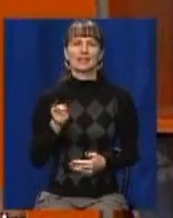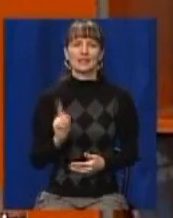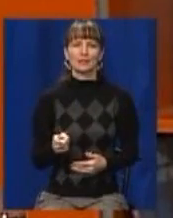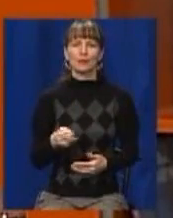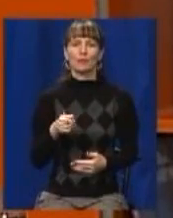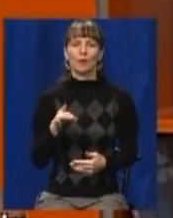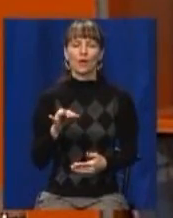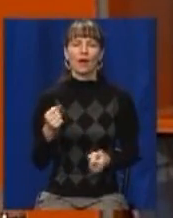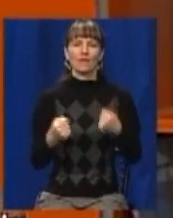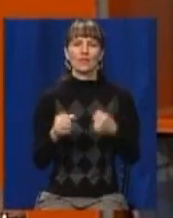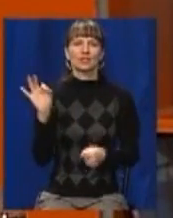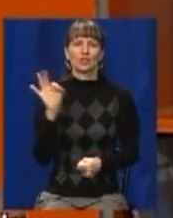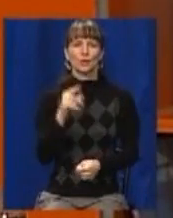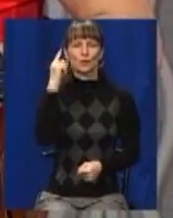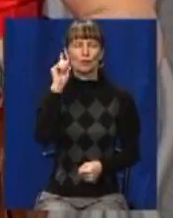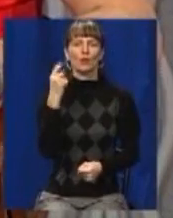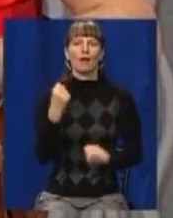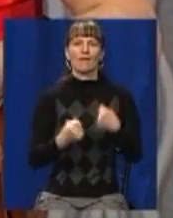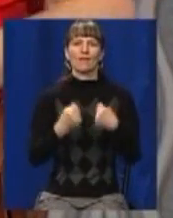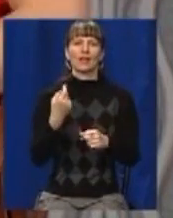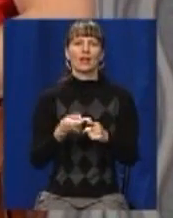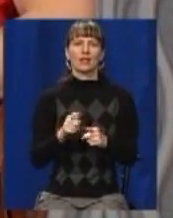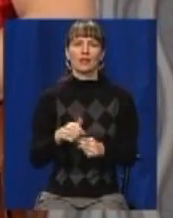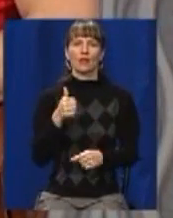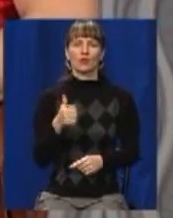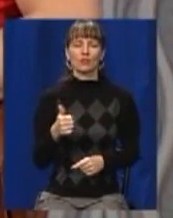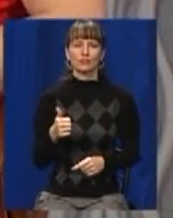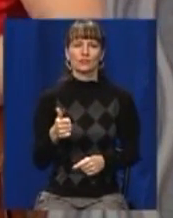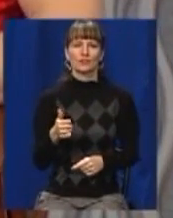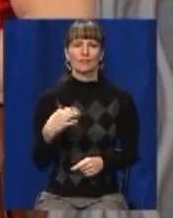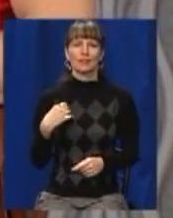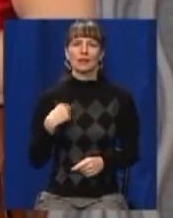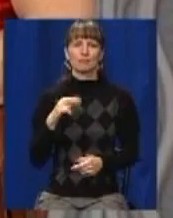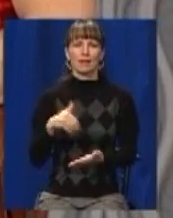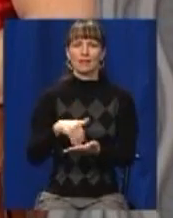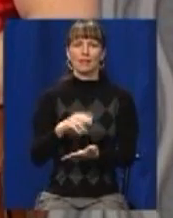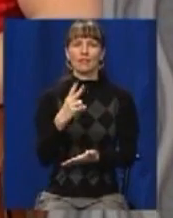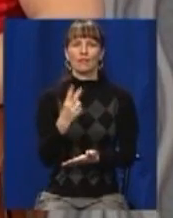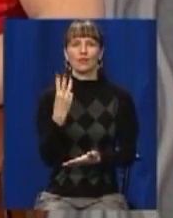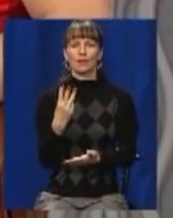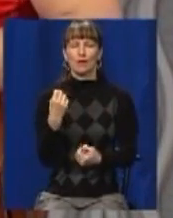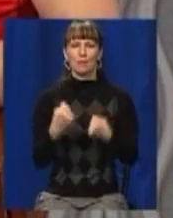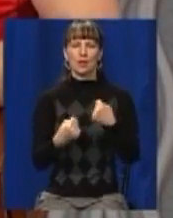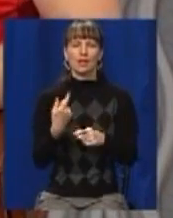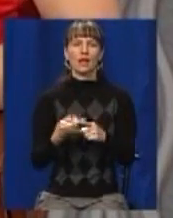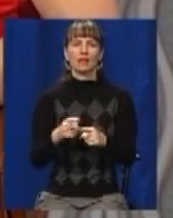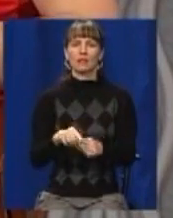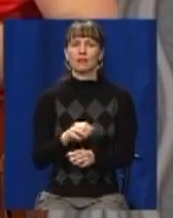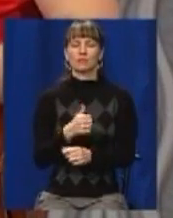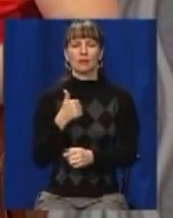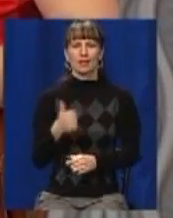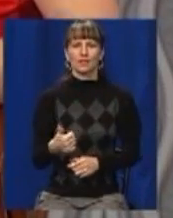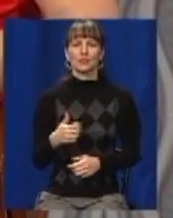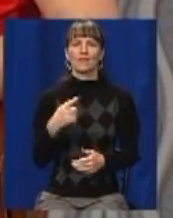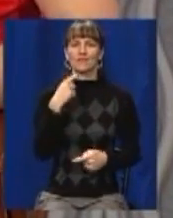так, да, про автівки ми дуже часто думаємо, тому що автівка – це така класна річ, насправді, я б не відмовився від 2-3 машин, тому що це дуже прикольно,